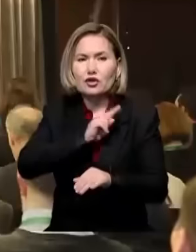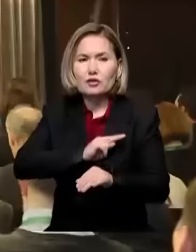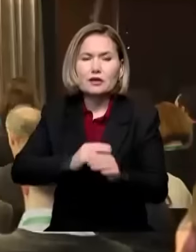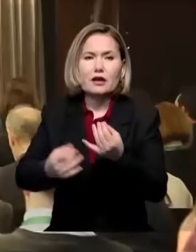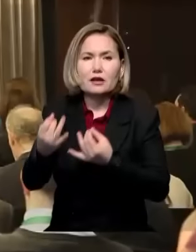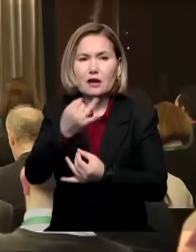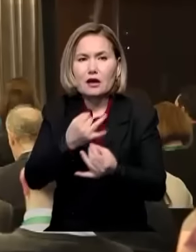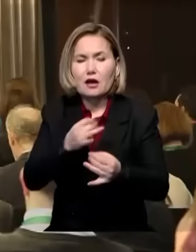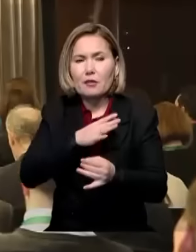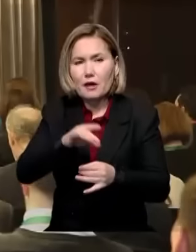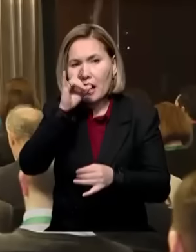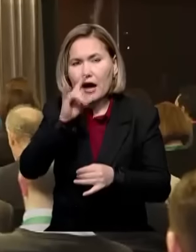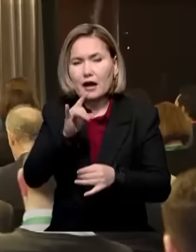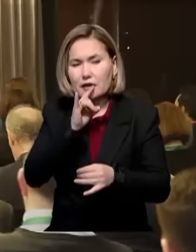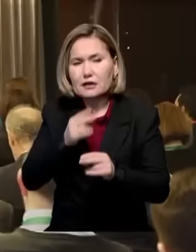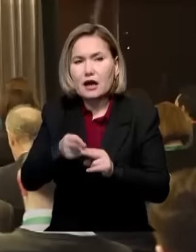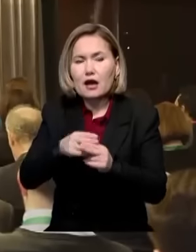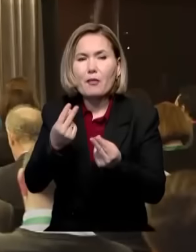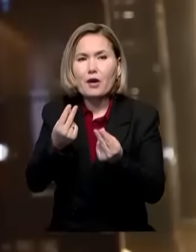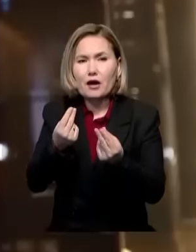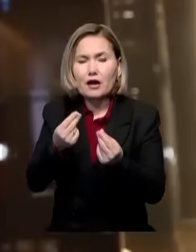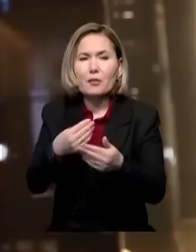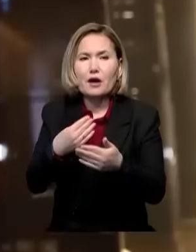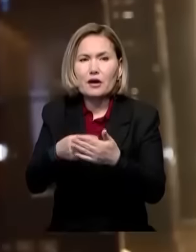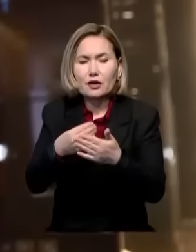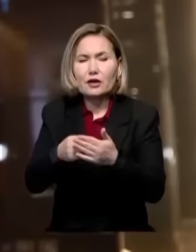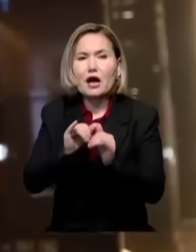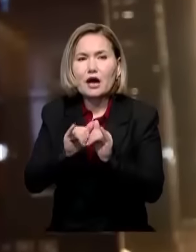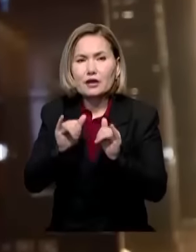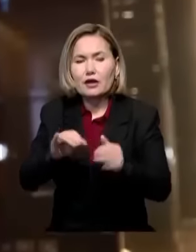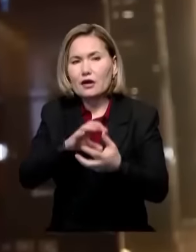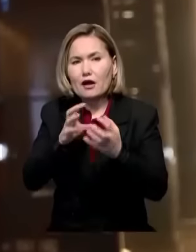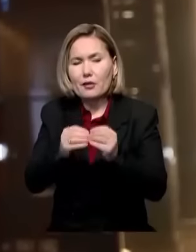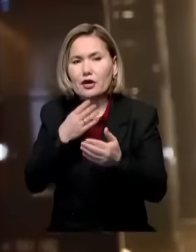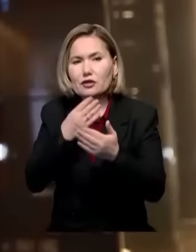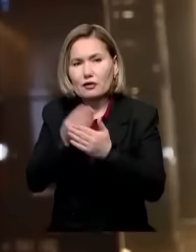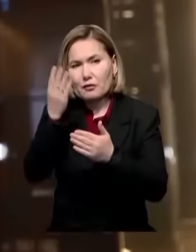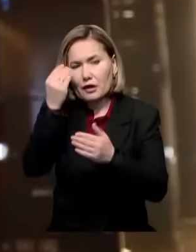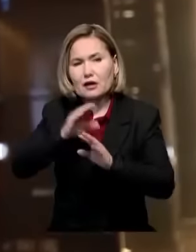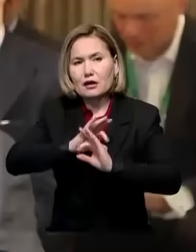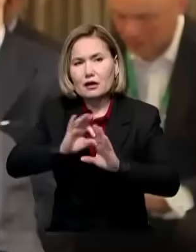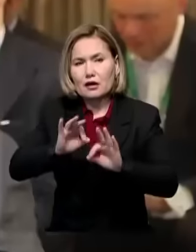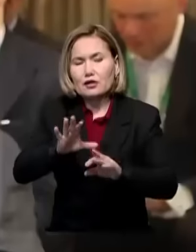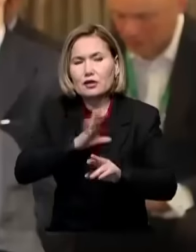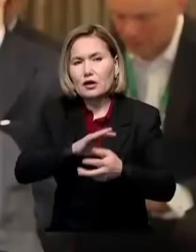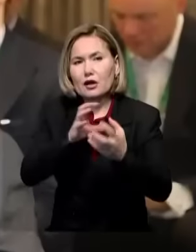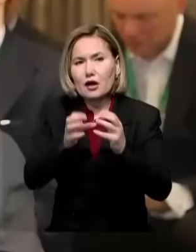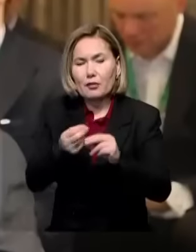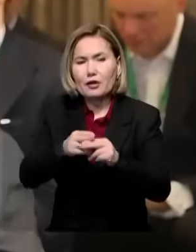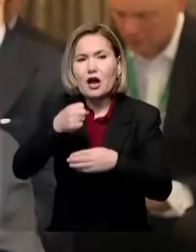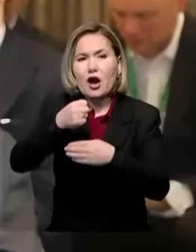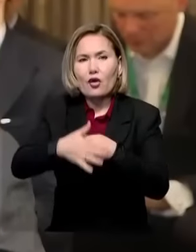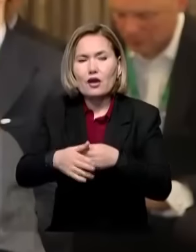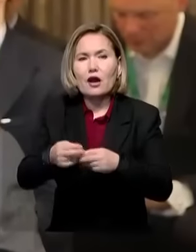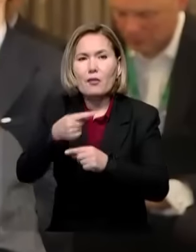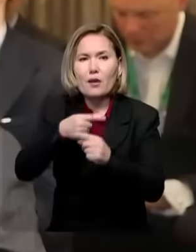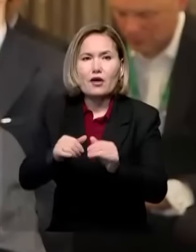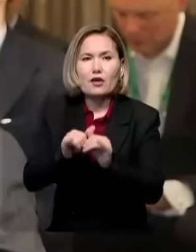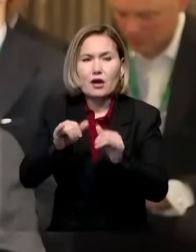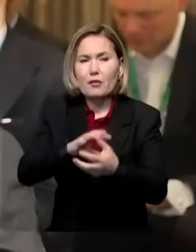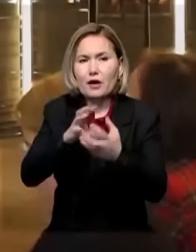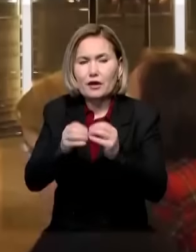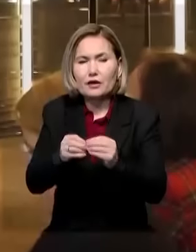талқылады. Қазақстандағы акционерлік және борыштық капитал нарықтарын дамыту бойынша өз ойларын ортаға салды. Айта кету керек, орталық биржасы іске